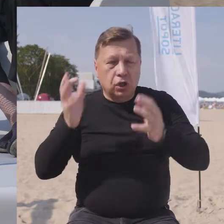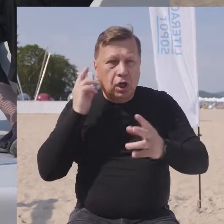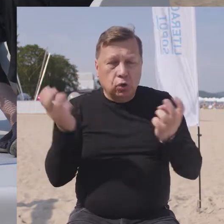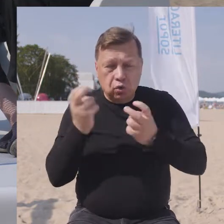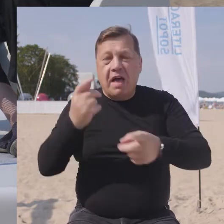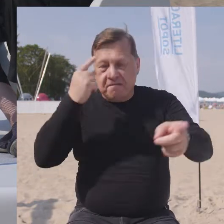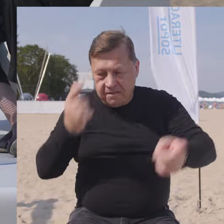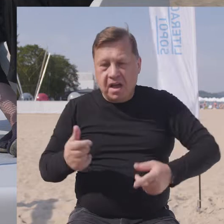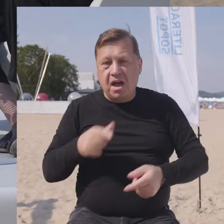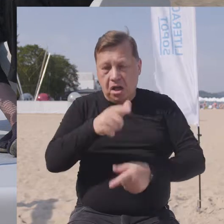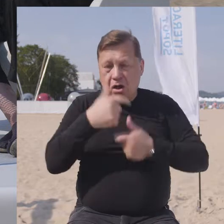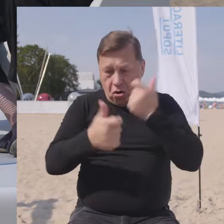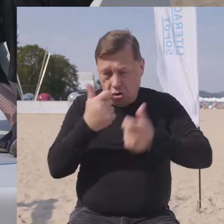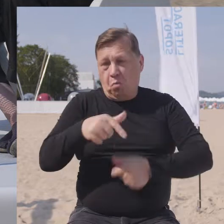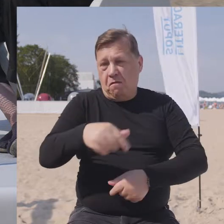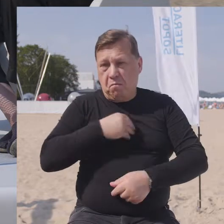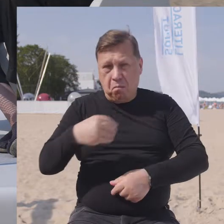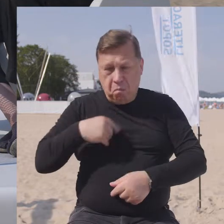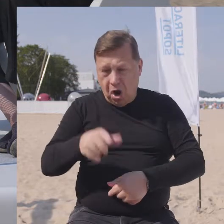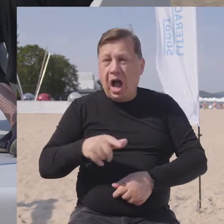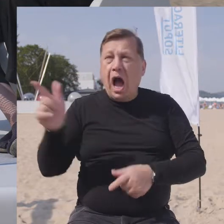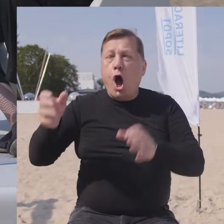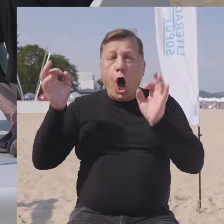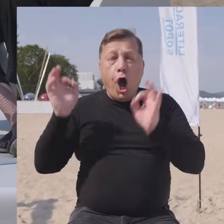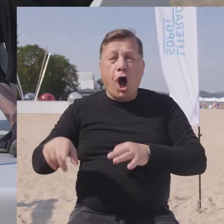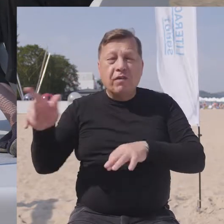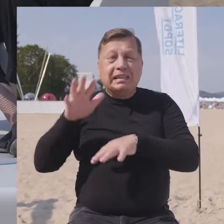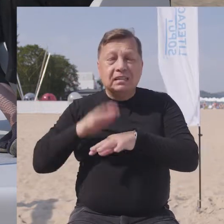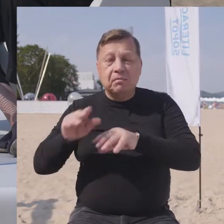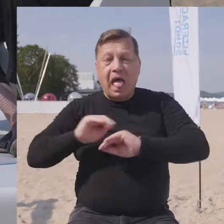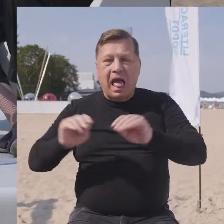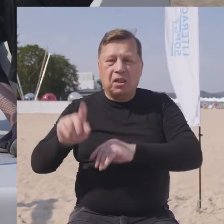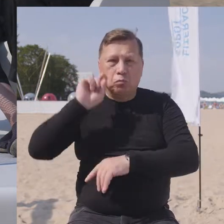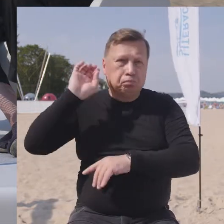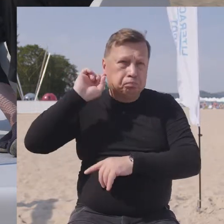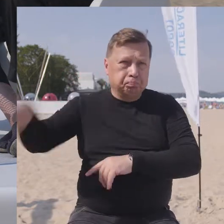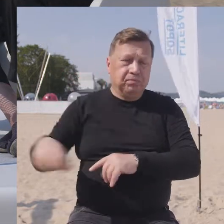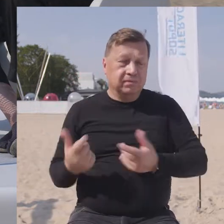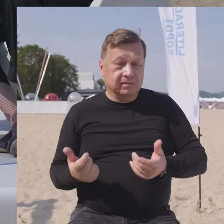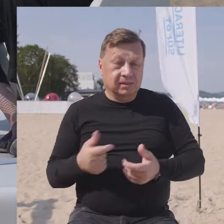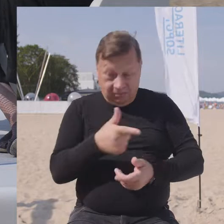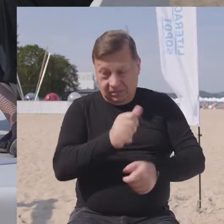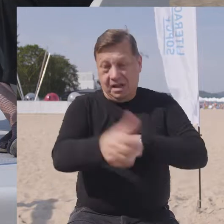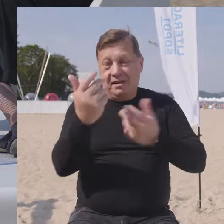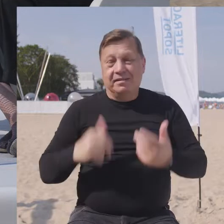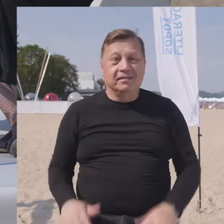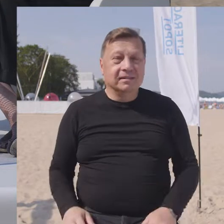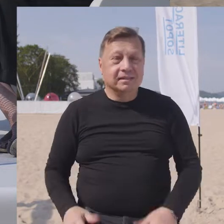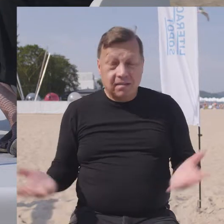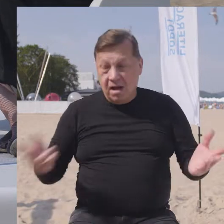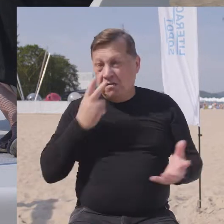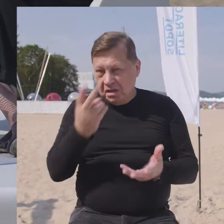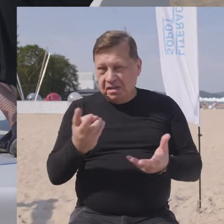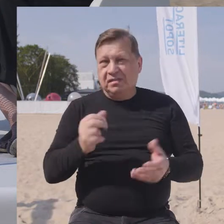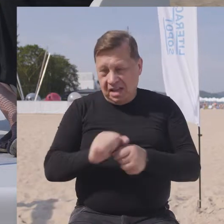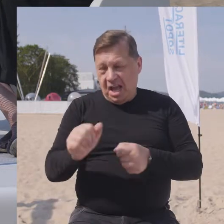to przynajmniej w Polsce wbrew oficjalnemu systemowi edukacji. To pokazuje, że jest